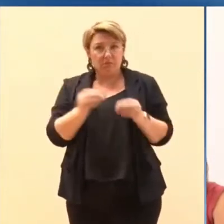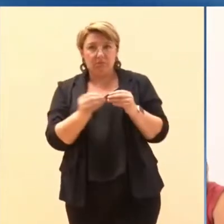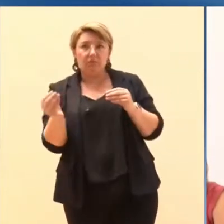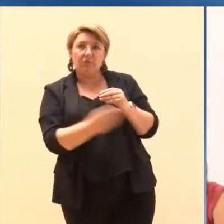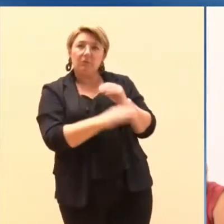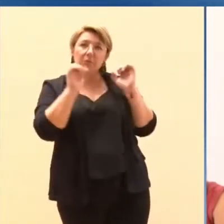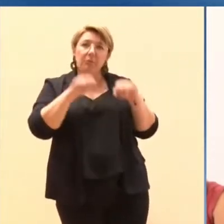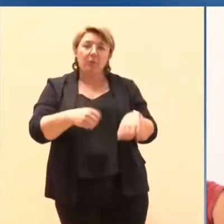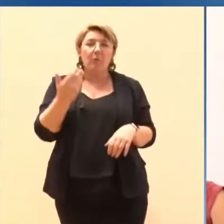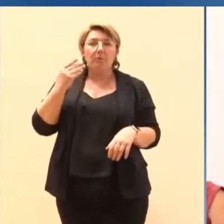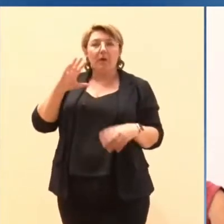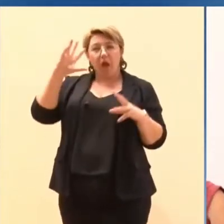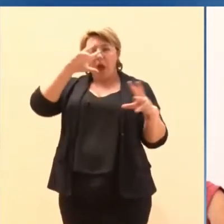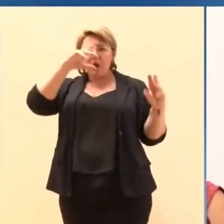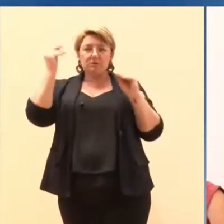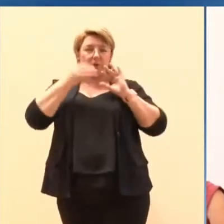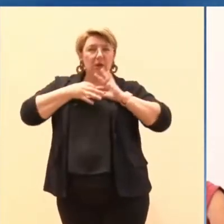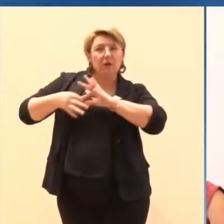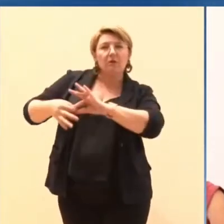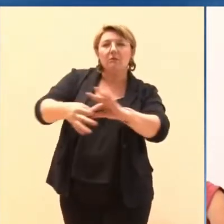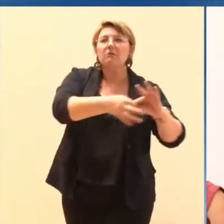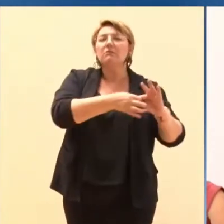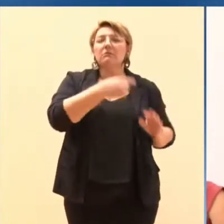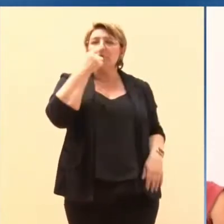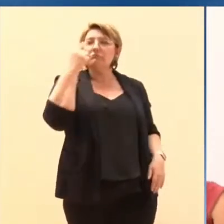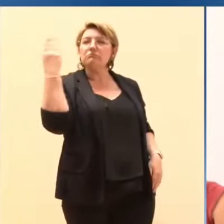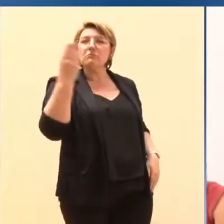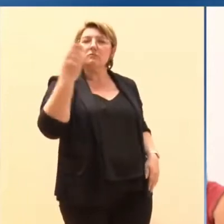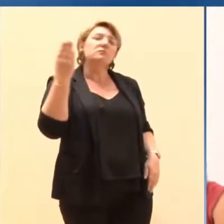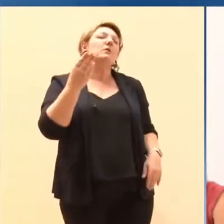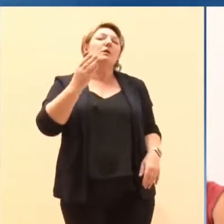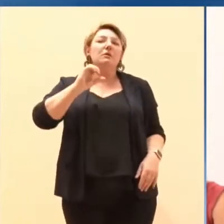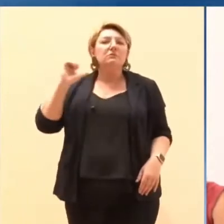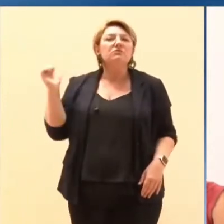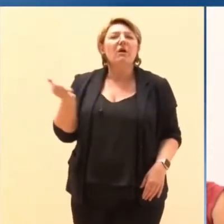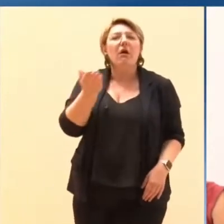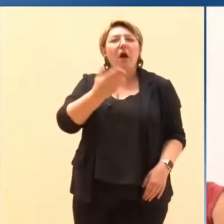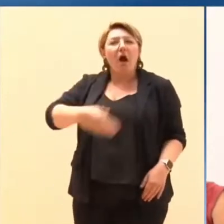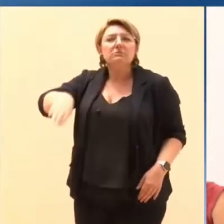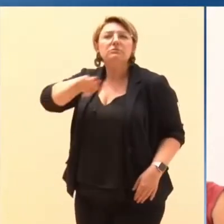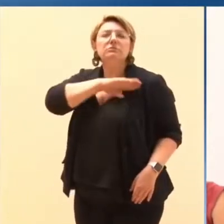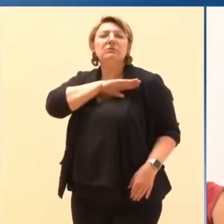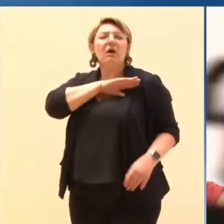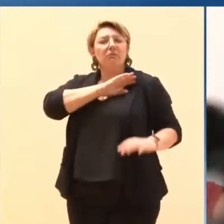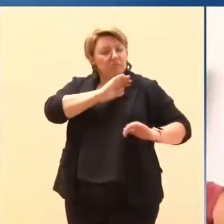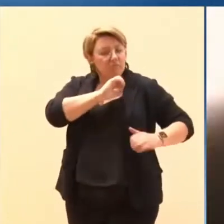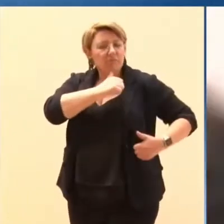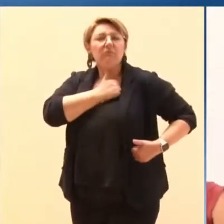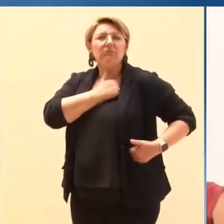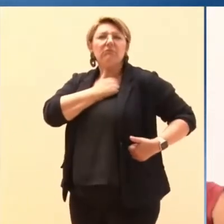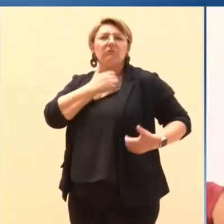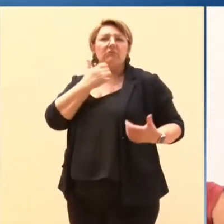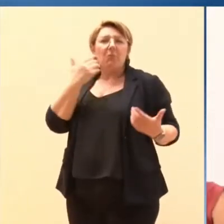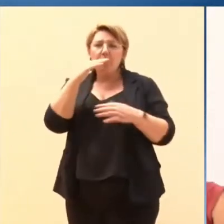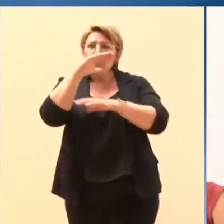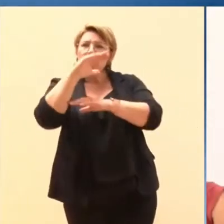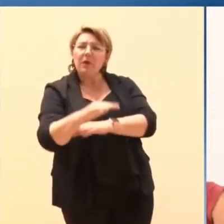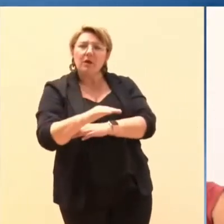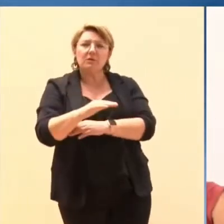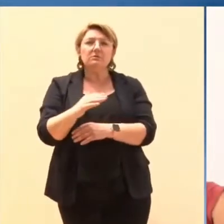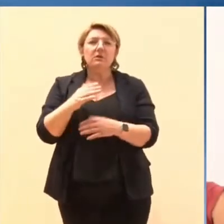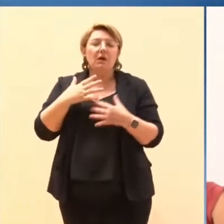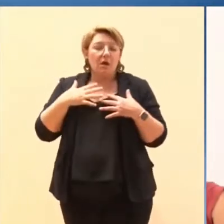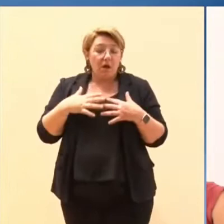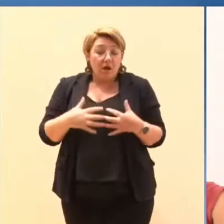Cet état d'esprit, nous en sommes tous les acteurs, les responsables, les gardiens. S'il nous anime, nous aurons le souffle des conquêtes. S'il nous